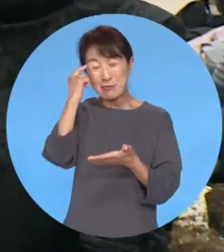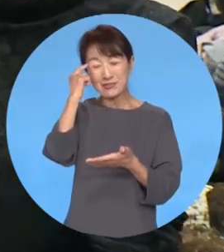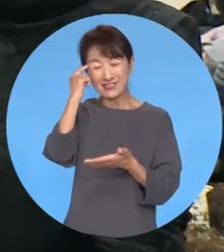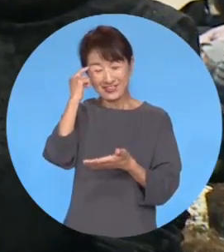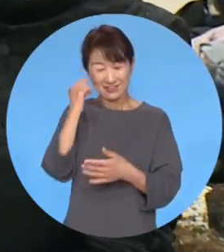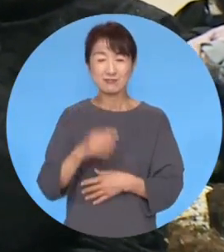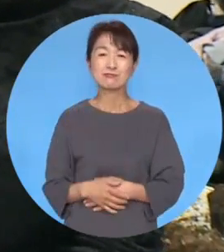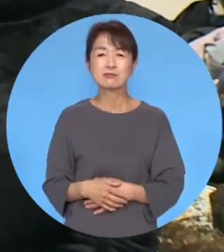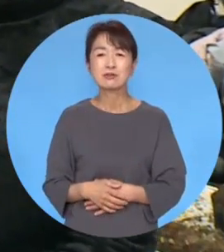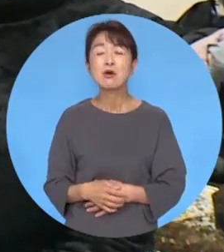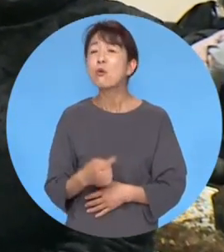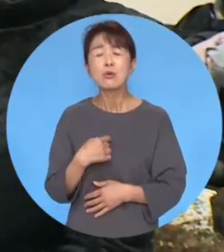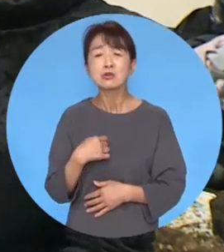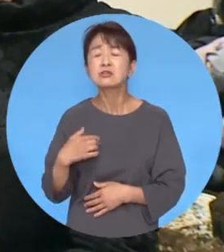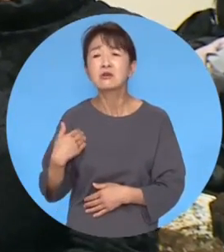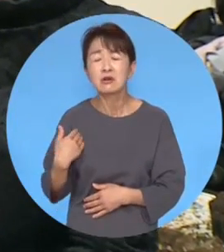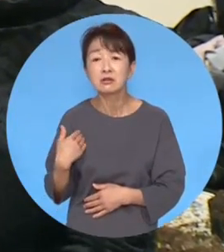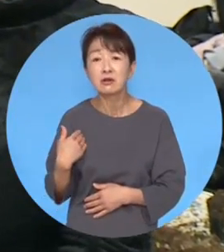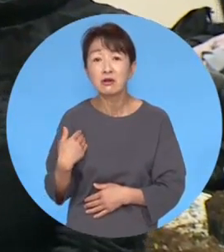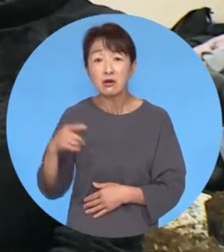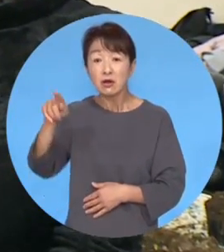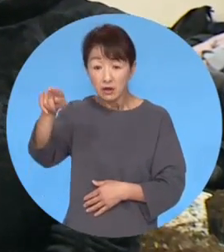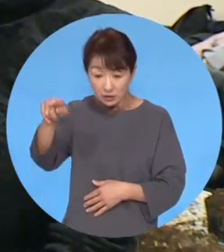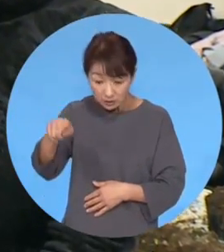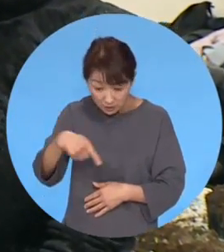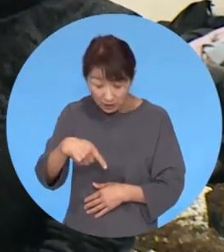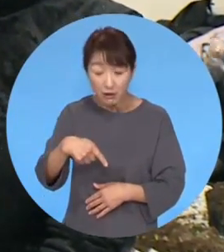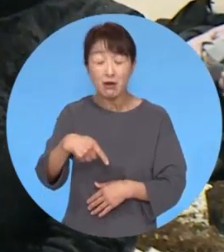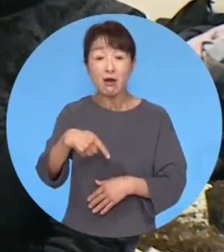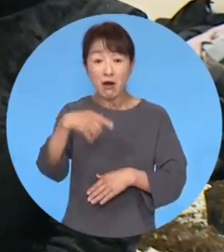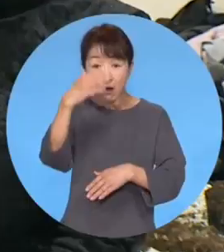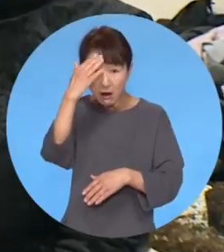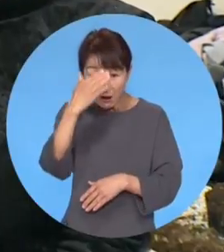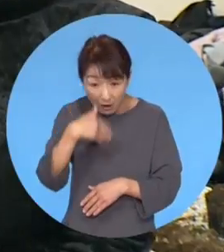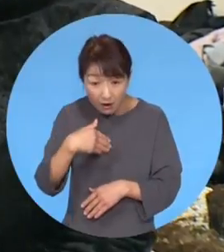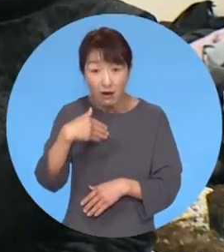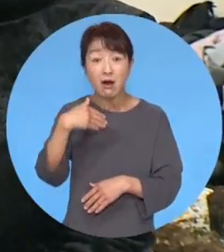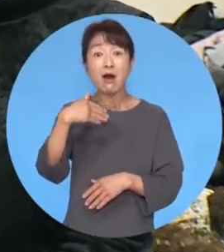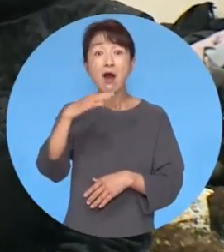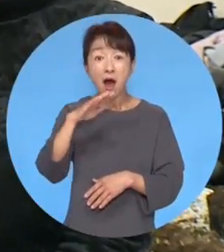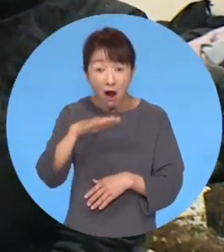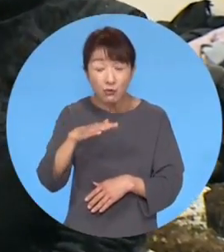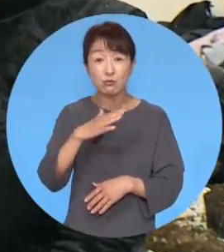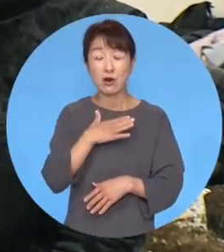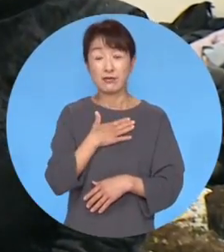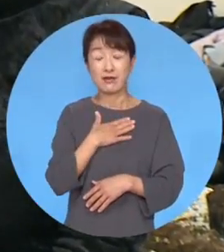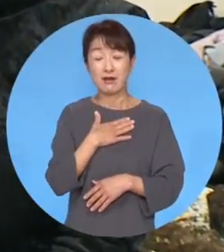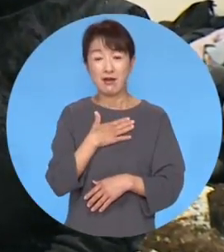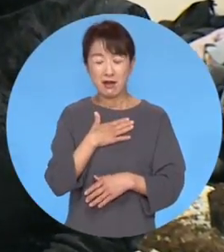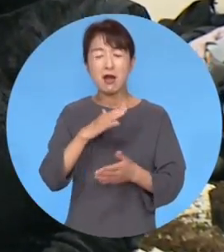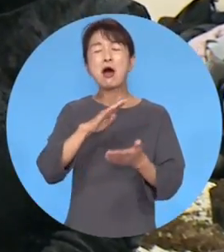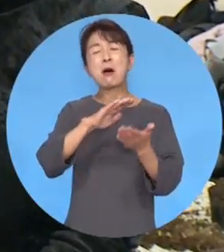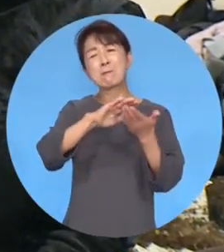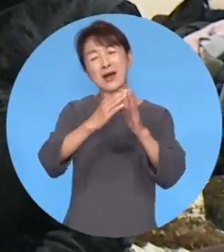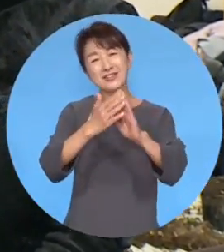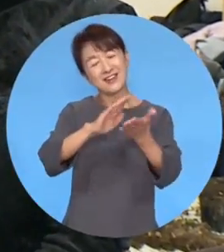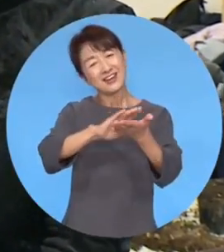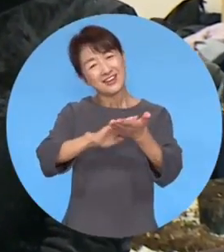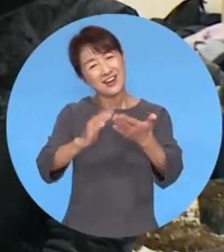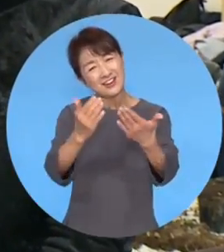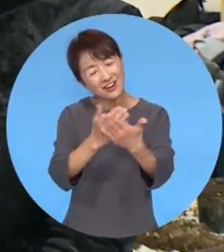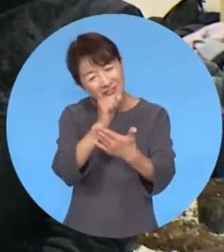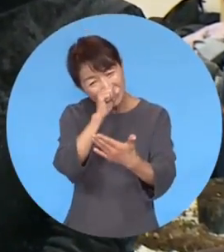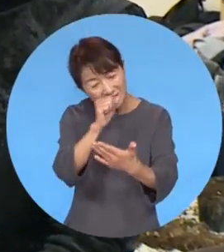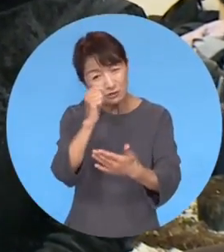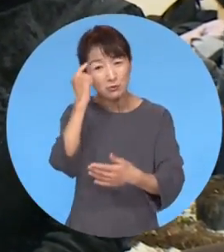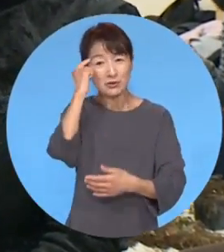や、私は知らなかったです。今回初めてそういうのを知って、すごい街が綺麗になってい